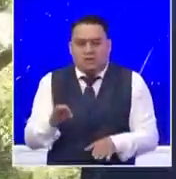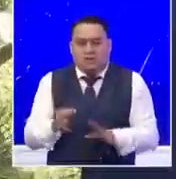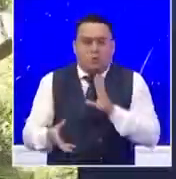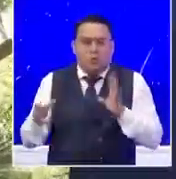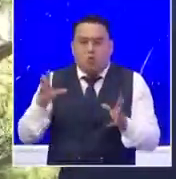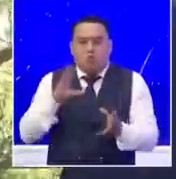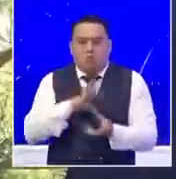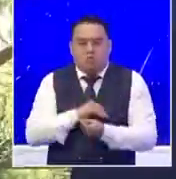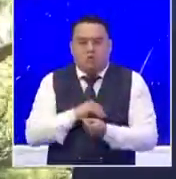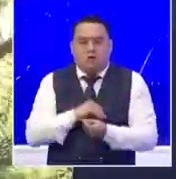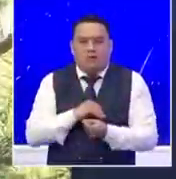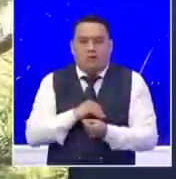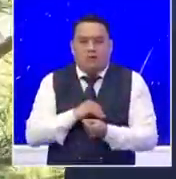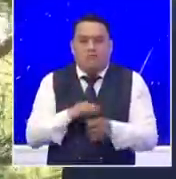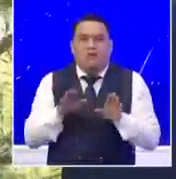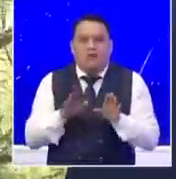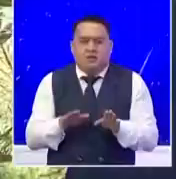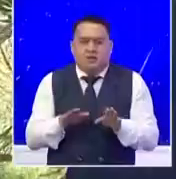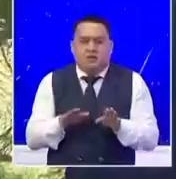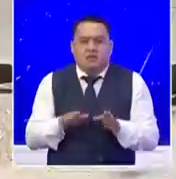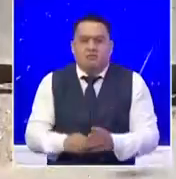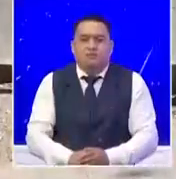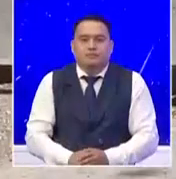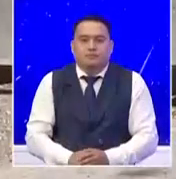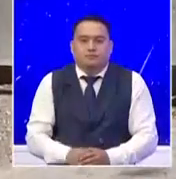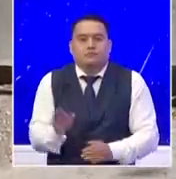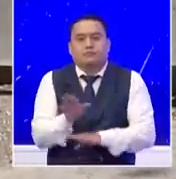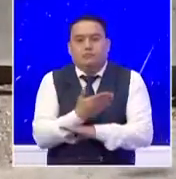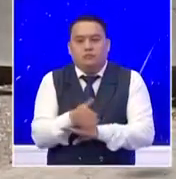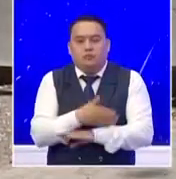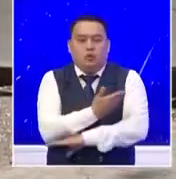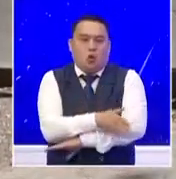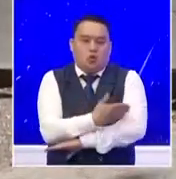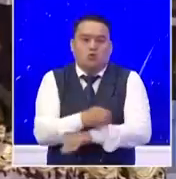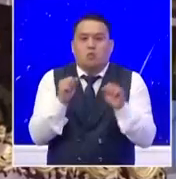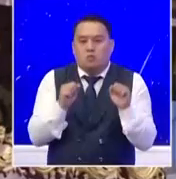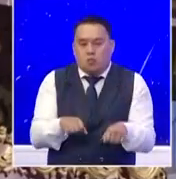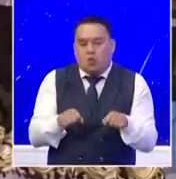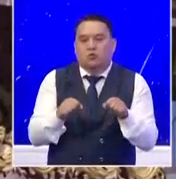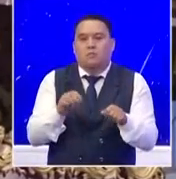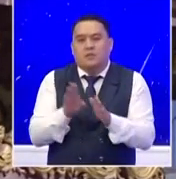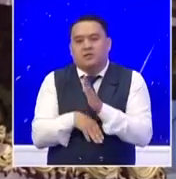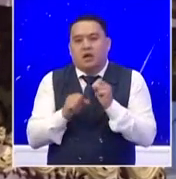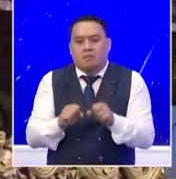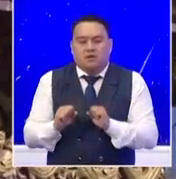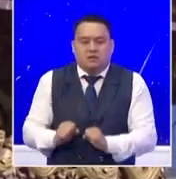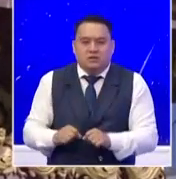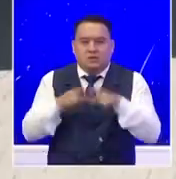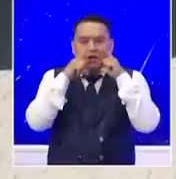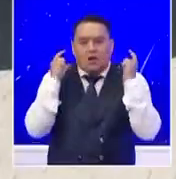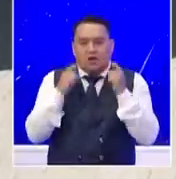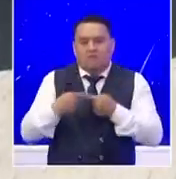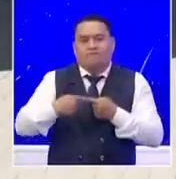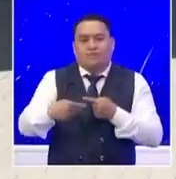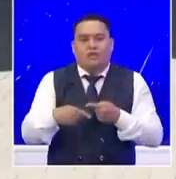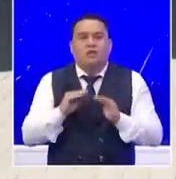общего места данного автобуса. Гулять по улице можно, опять-таки соблюдая правила безопасности, маска на лицо, дистанцирование.